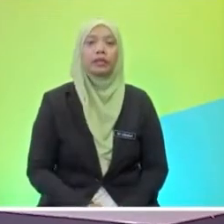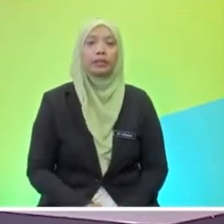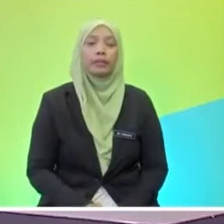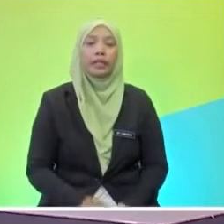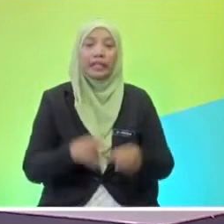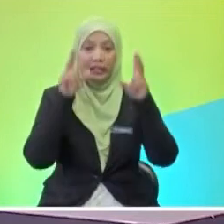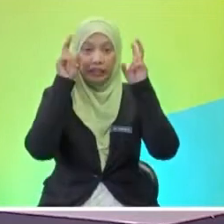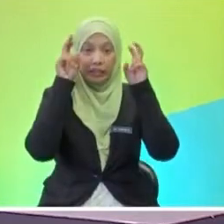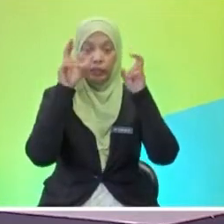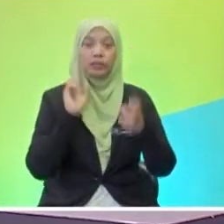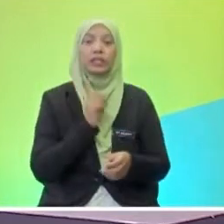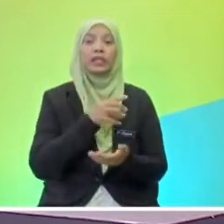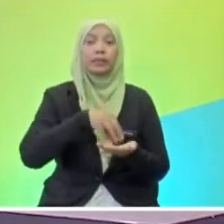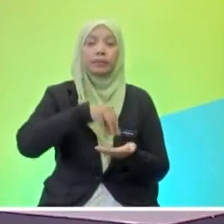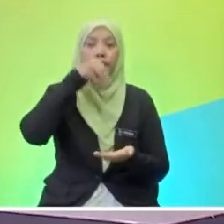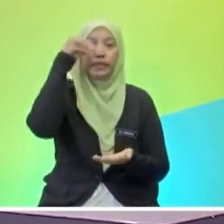pelajari